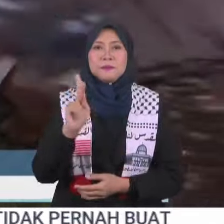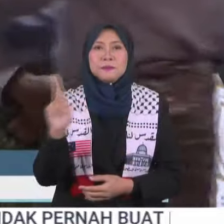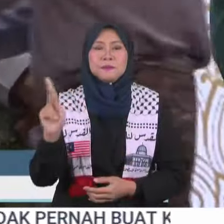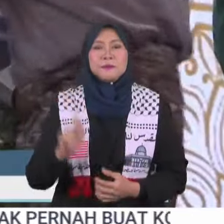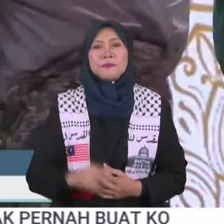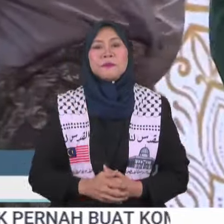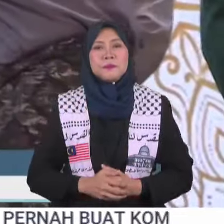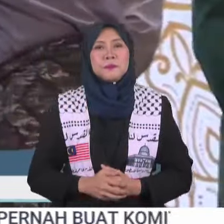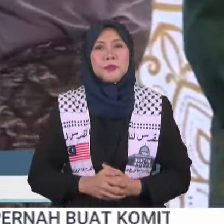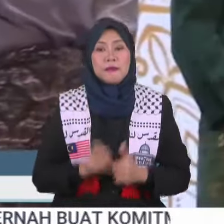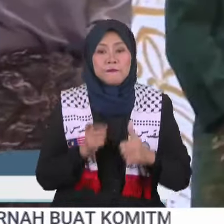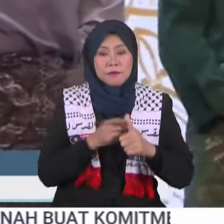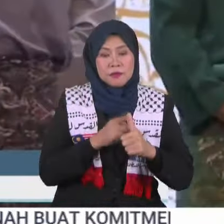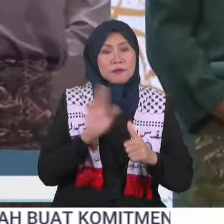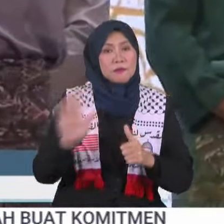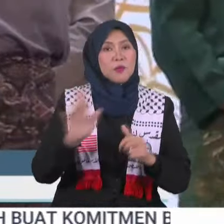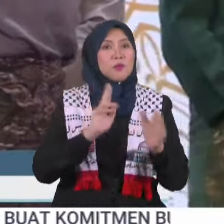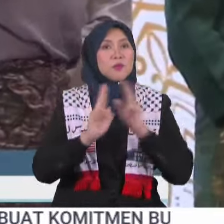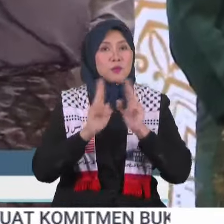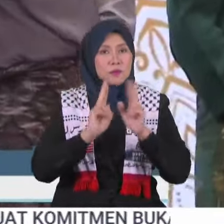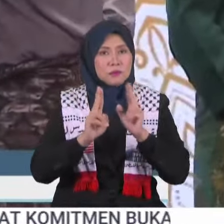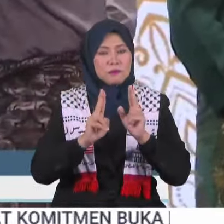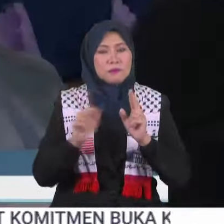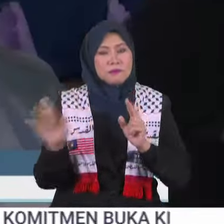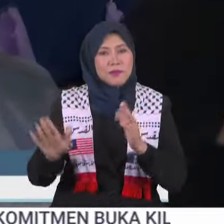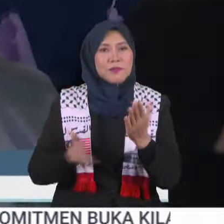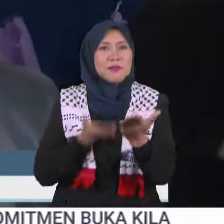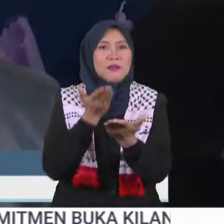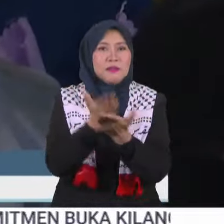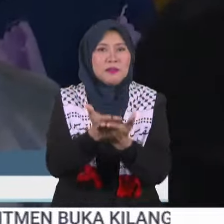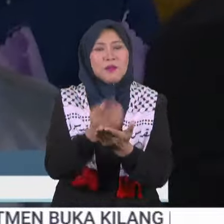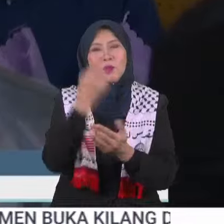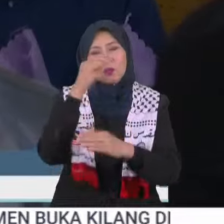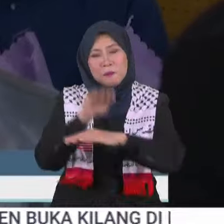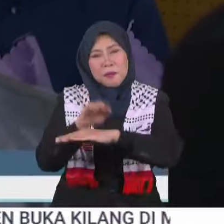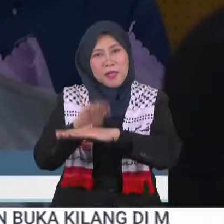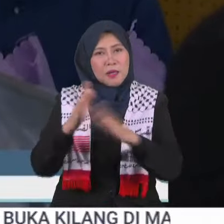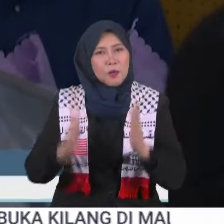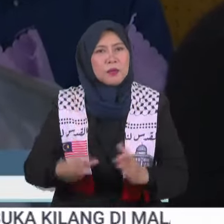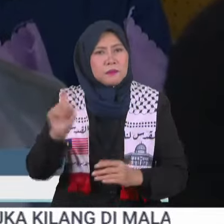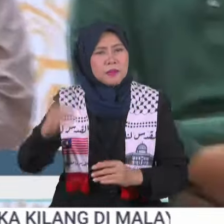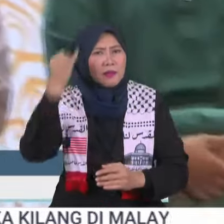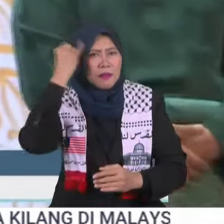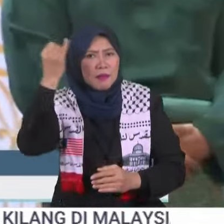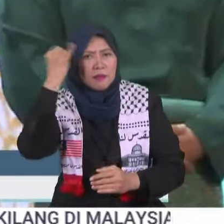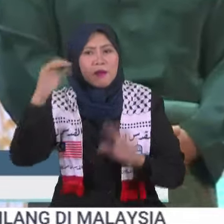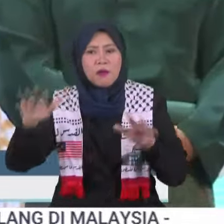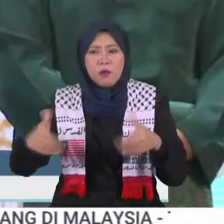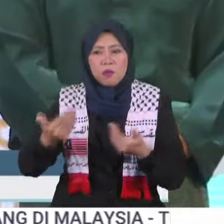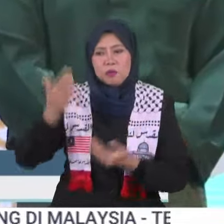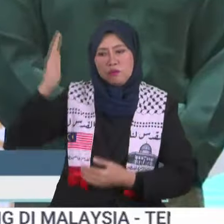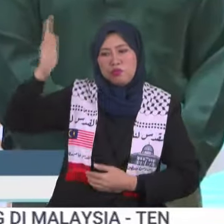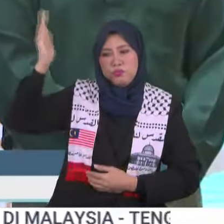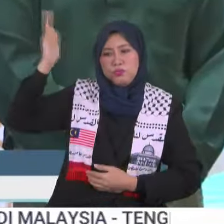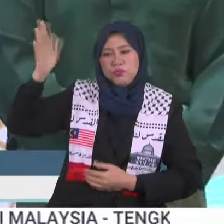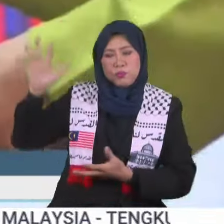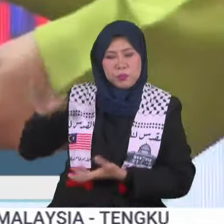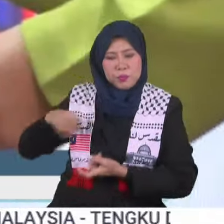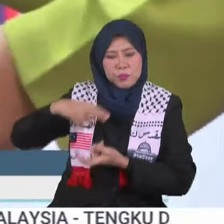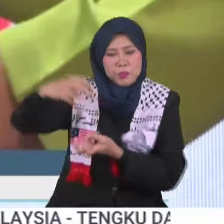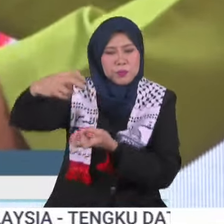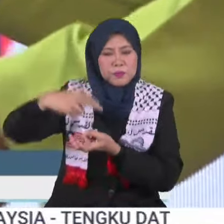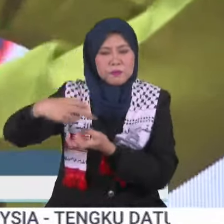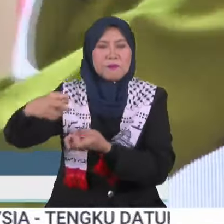Kinabalu. Terdahulu ketika berucap, Dato' Arifin menyarankan para da'i memperbagaikan kaedah penyampaian ajaran Islam